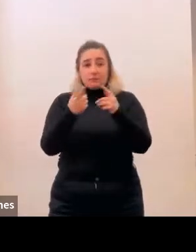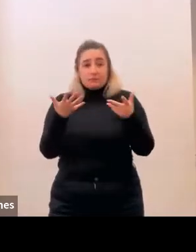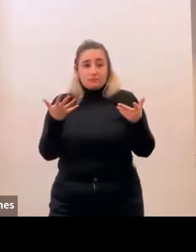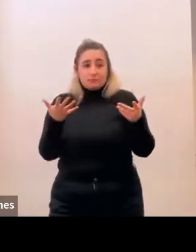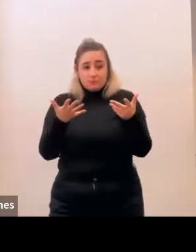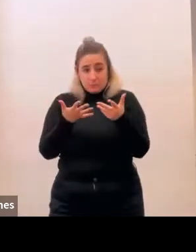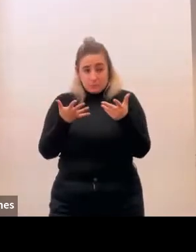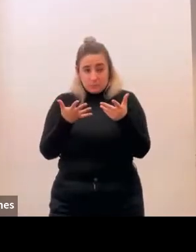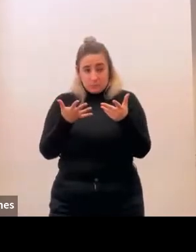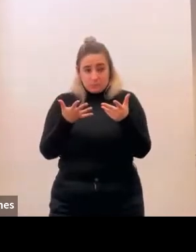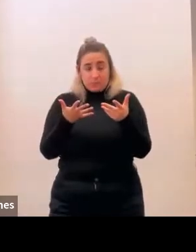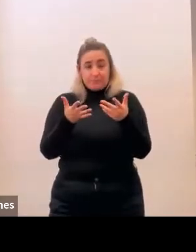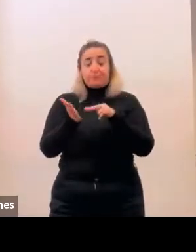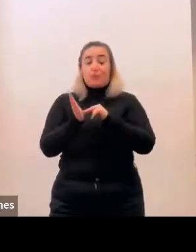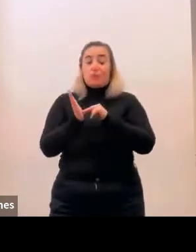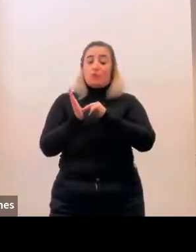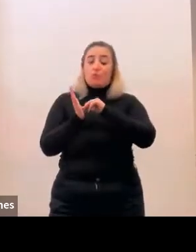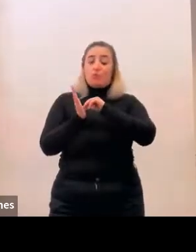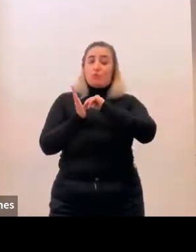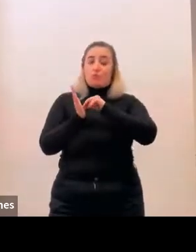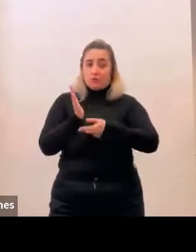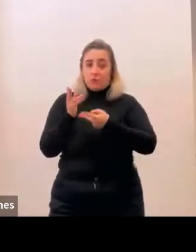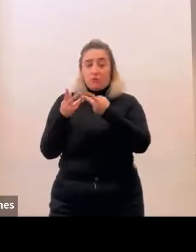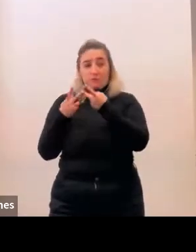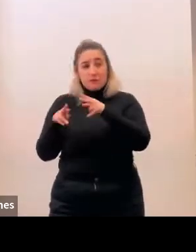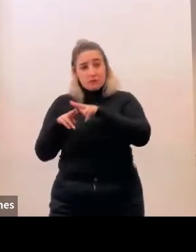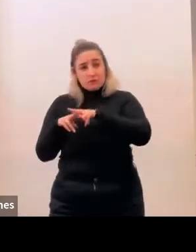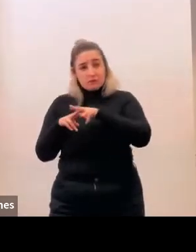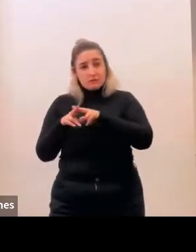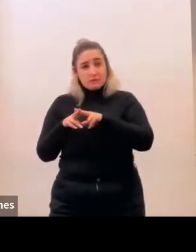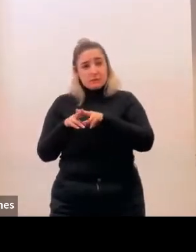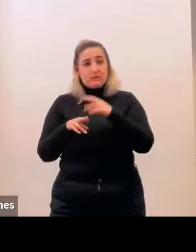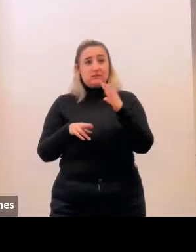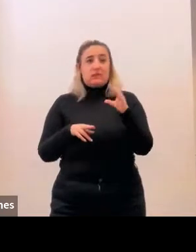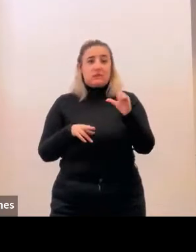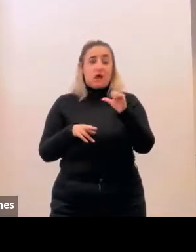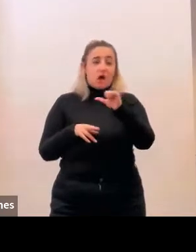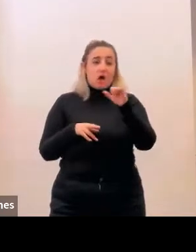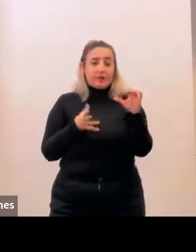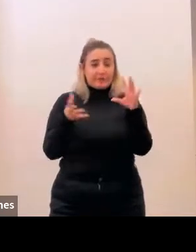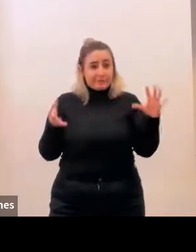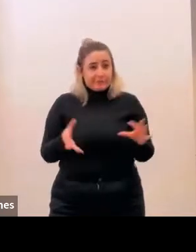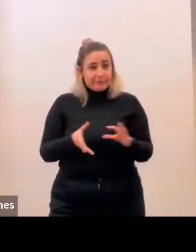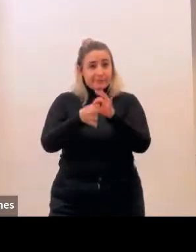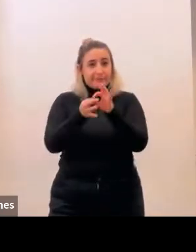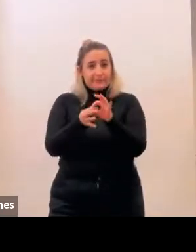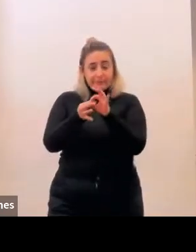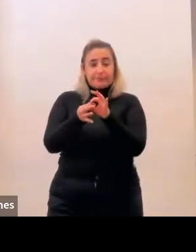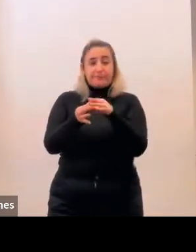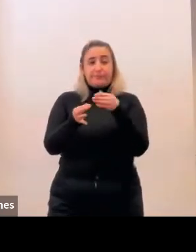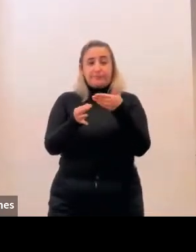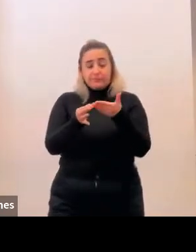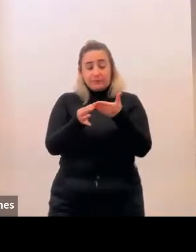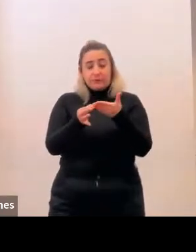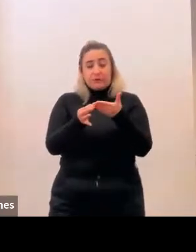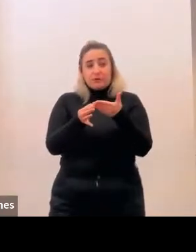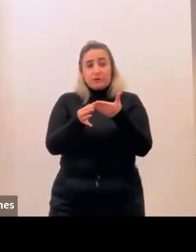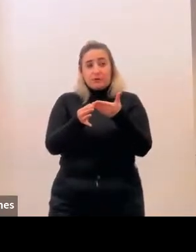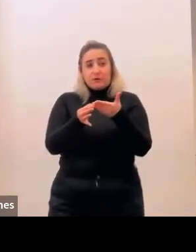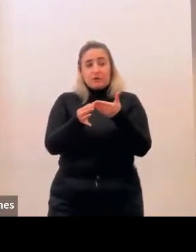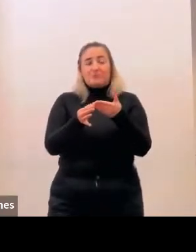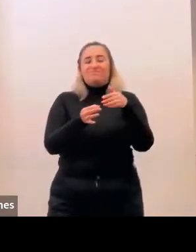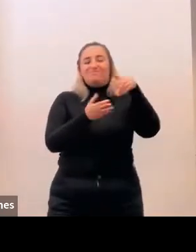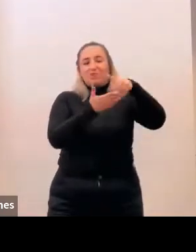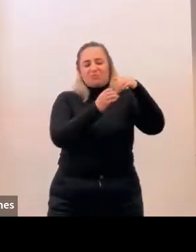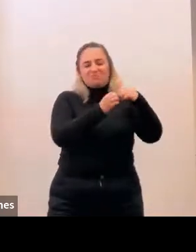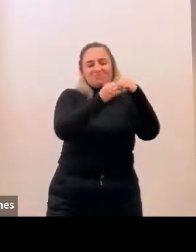et elle reconduit la convention qui lie la ville avec le Centre communal d'action sociale, en particulier, et en particulier son pôle